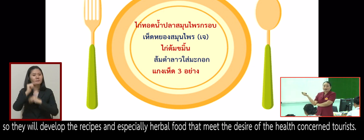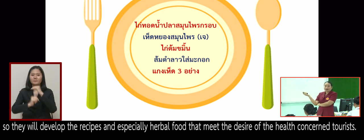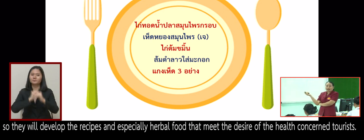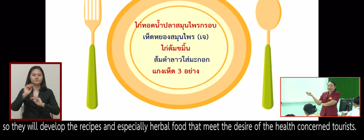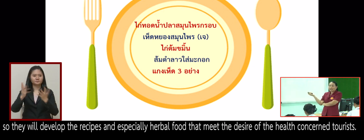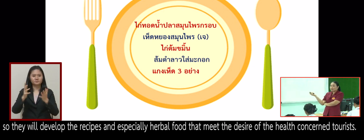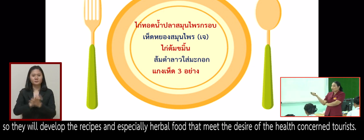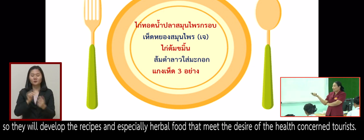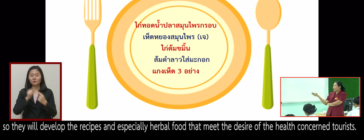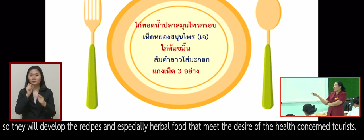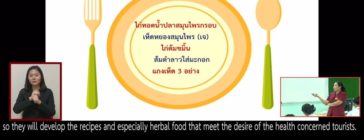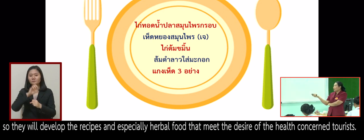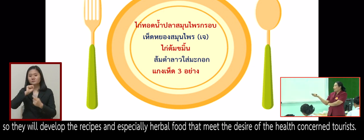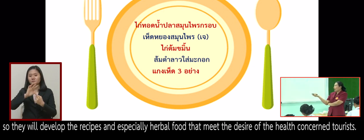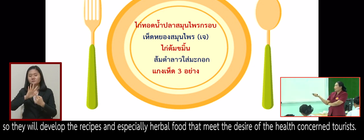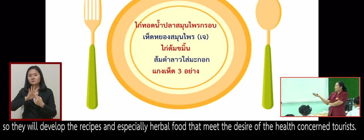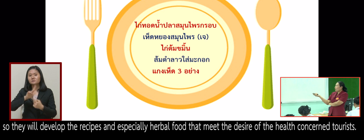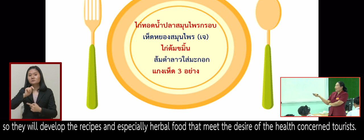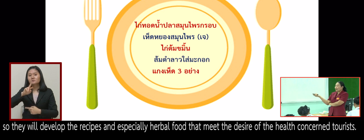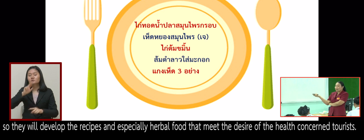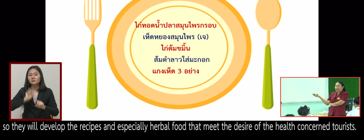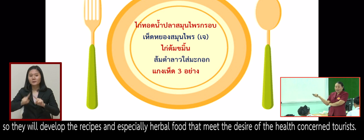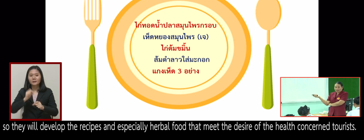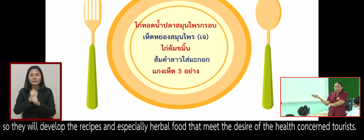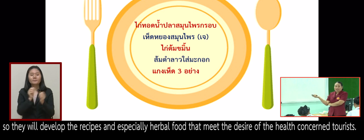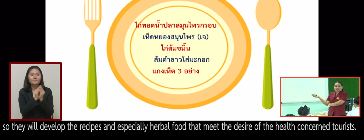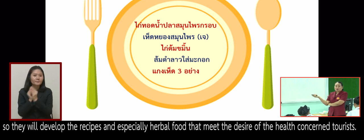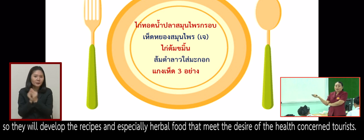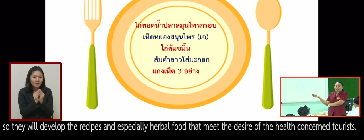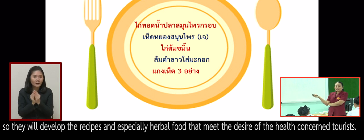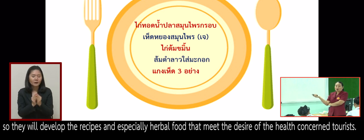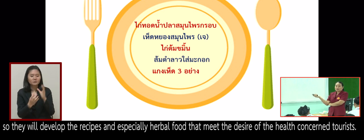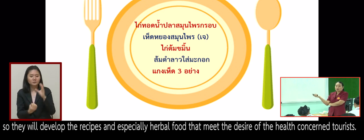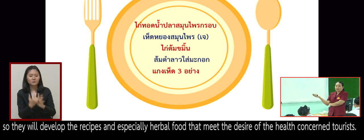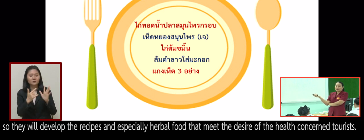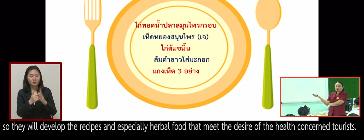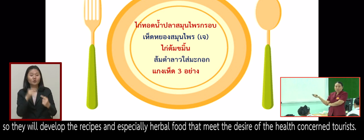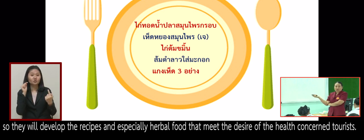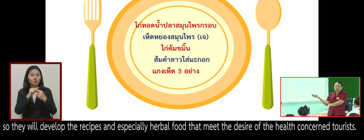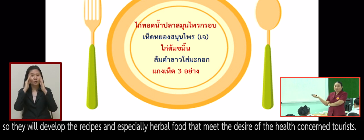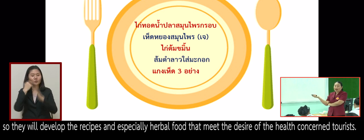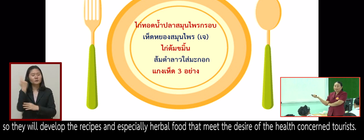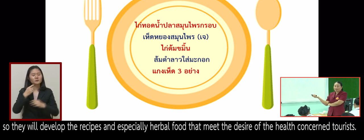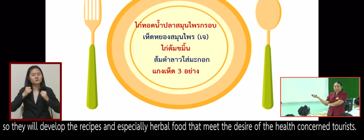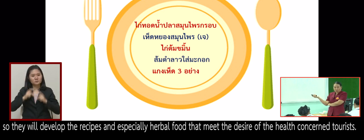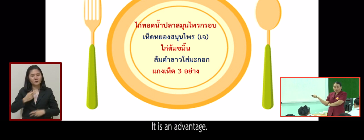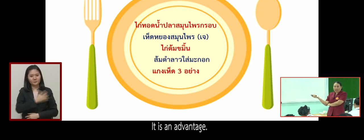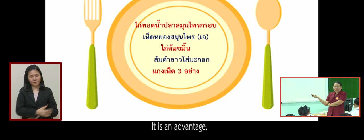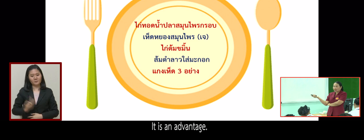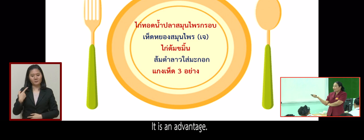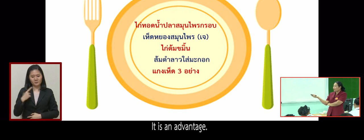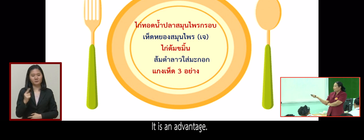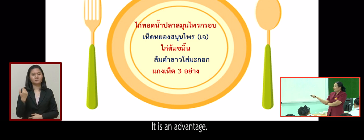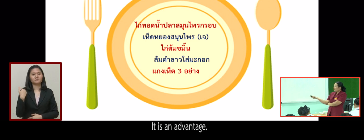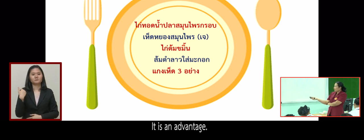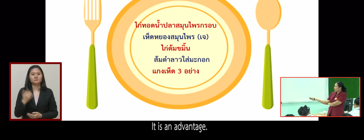นาในการทำสูตรต่างๆและโดยเฉพาะการทำอาหารสมุนไพรที่ตอบโจทย์กับนักท่องเที่ยวเชิงสุขภาพเนี่ยเป็นประโยชน์มาก